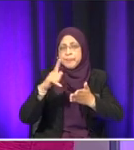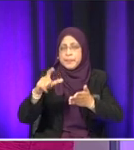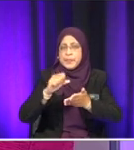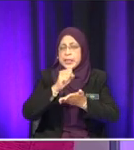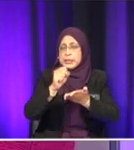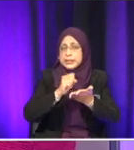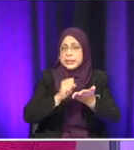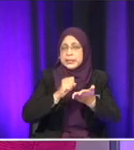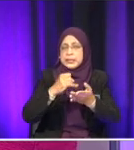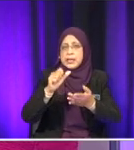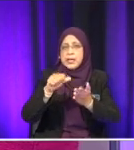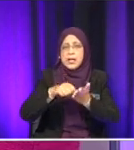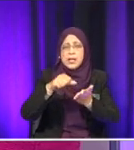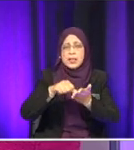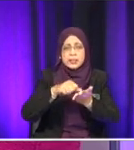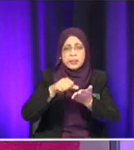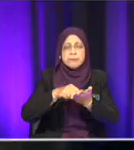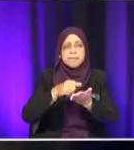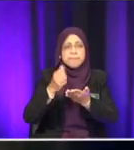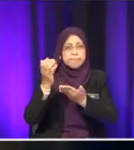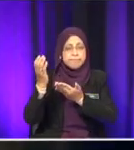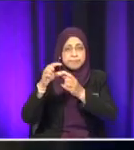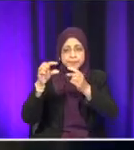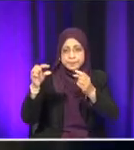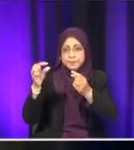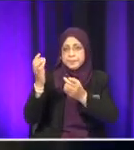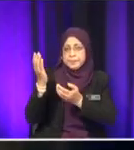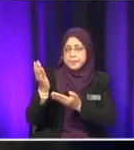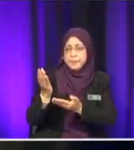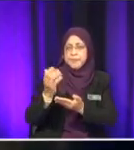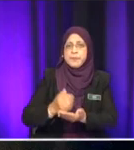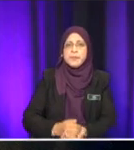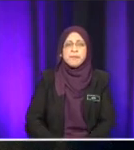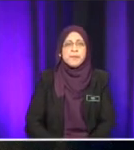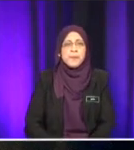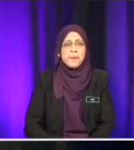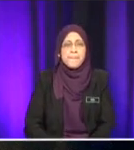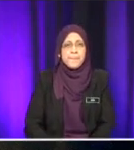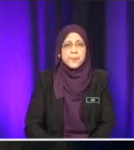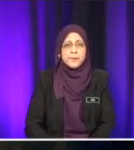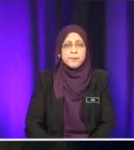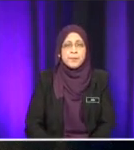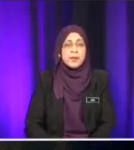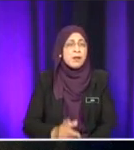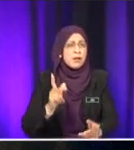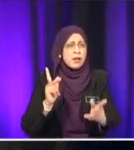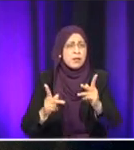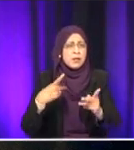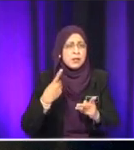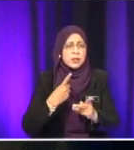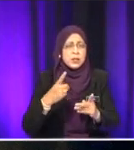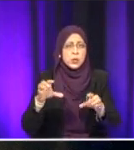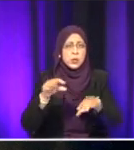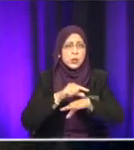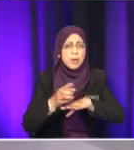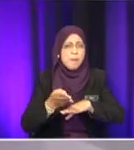ataupun jenis Arca s19 Oke kalau bahan-bahan yang kita gunakan kita smule ini